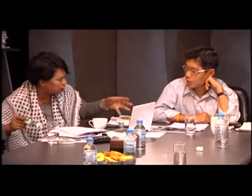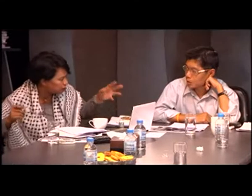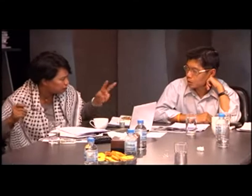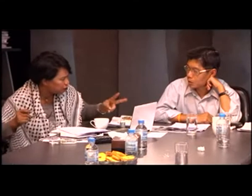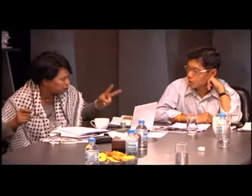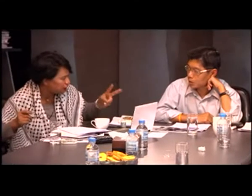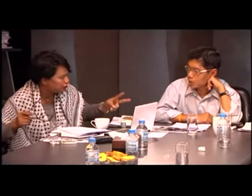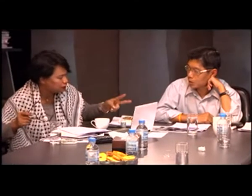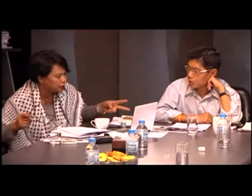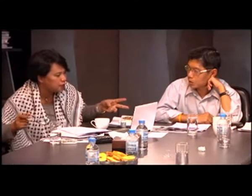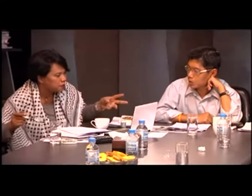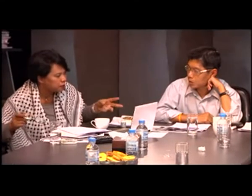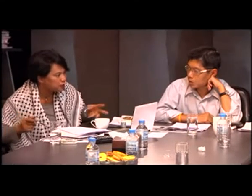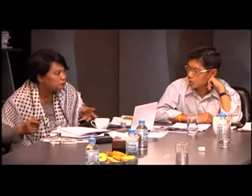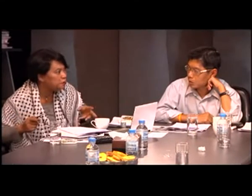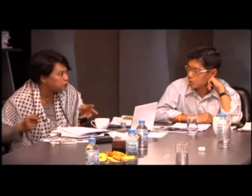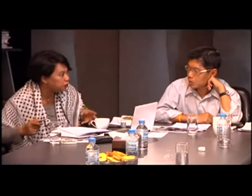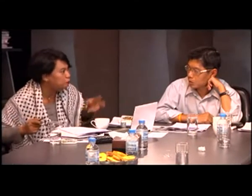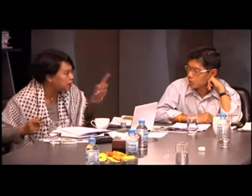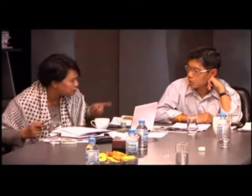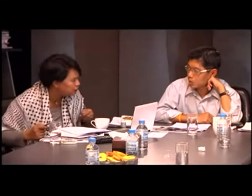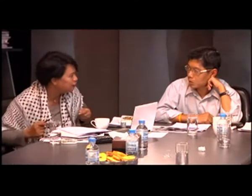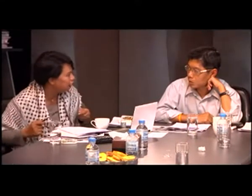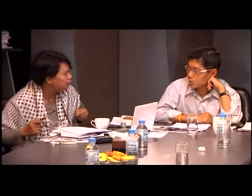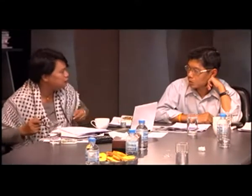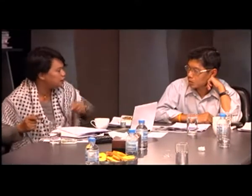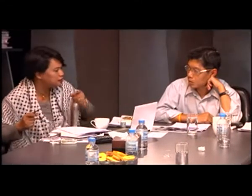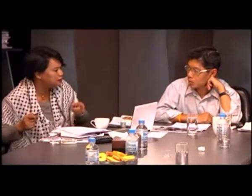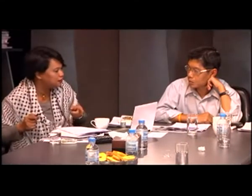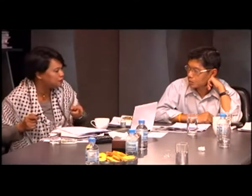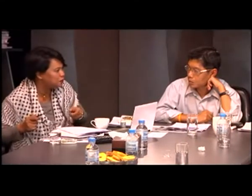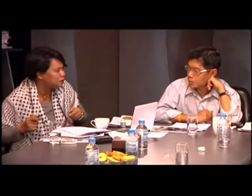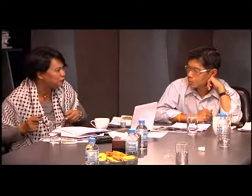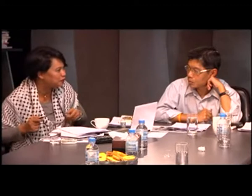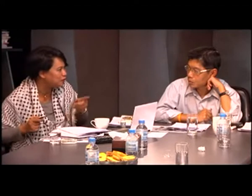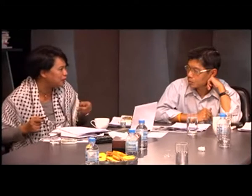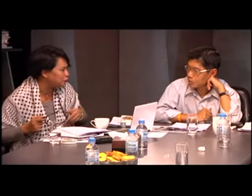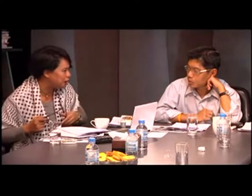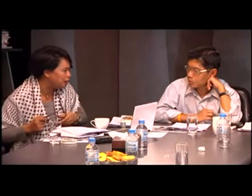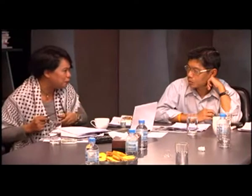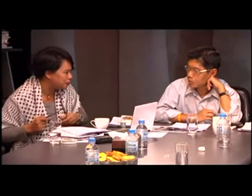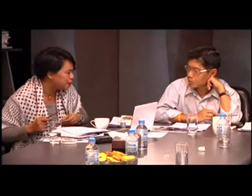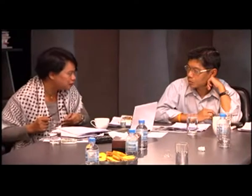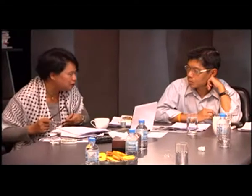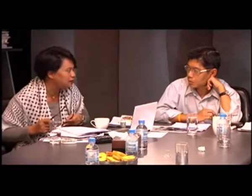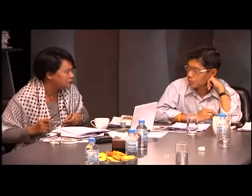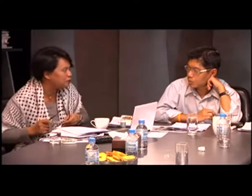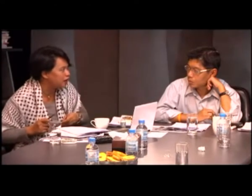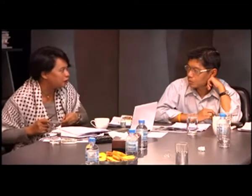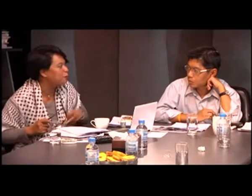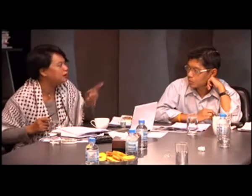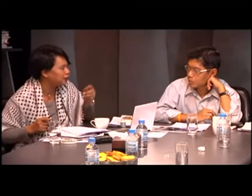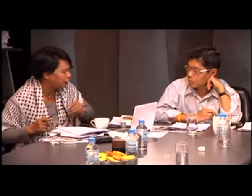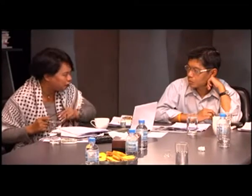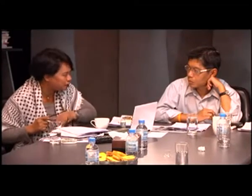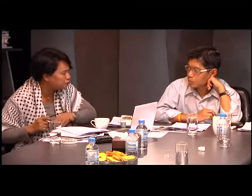สิ่งเหล่านี้ที่เป็นสองตำแหน่งของเธอเนี้ยมาใช้เพื่อประโยชน์และบารมีเธอไงนั่นคือสิ่งที่เป็นมรดกที่อาจารย์บอกว่าไม่ได้เกิดขึ้นตั้งแต่สมัยอยุธย